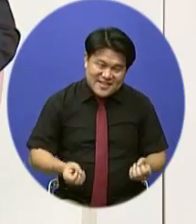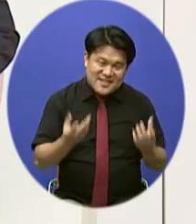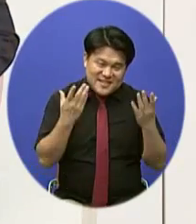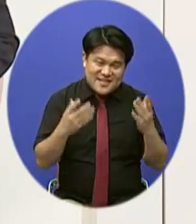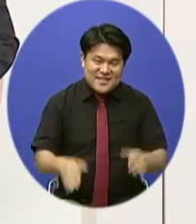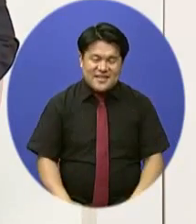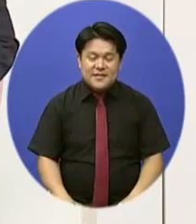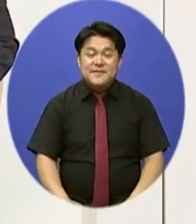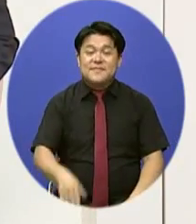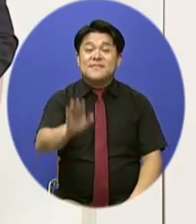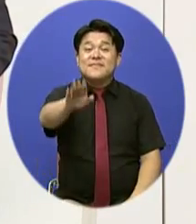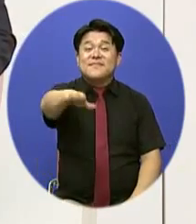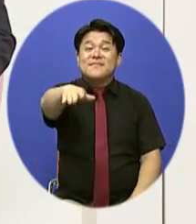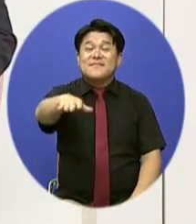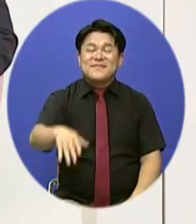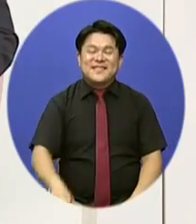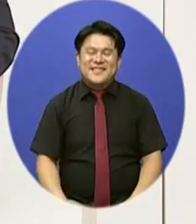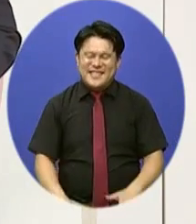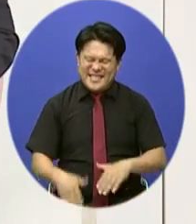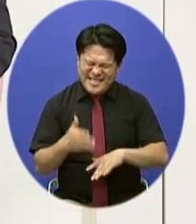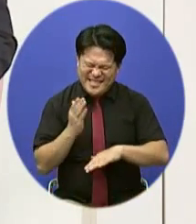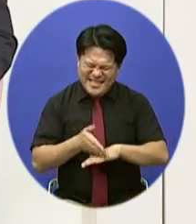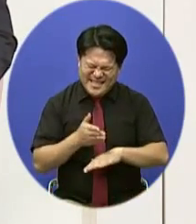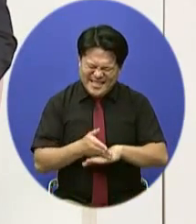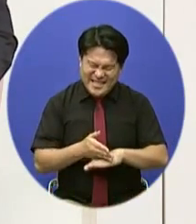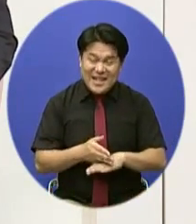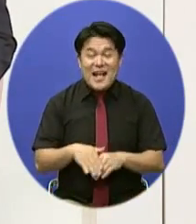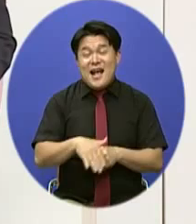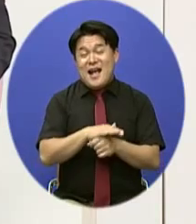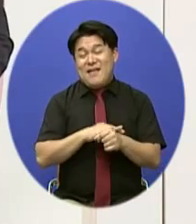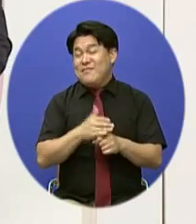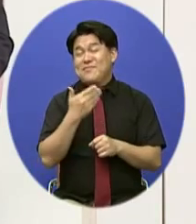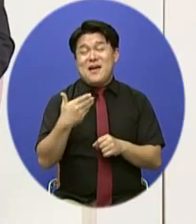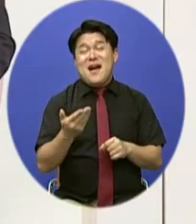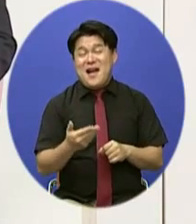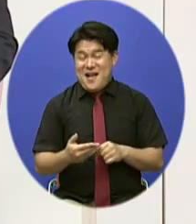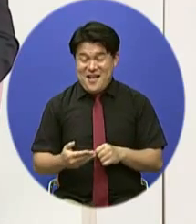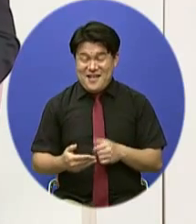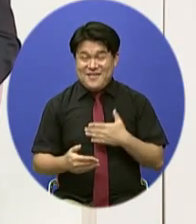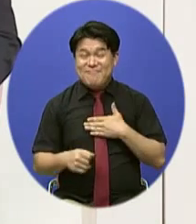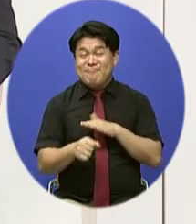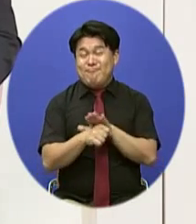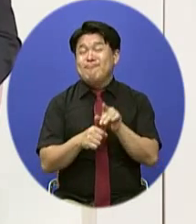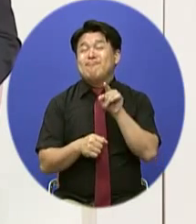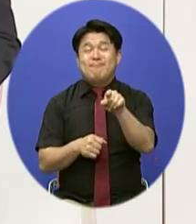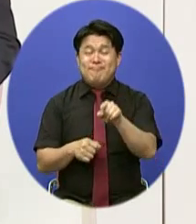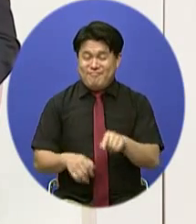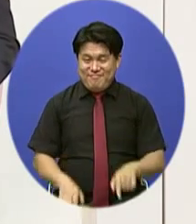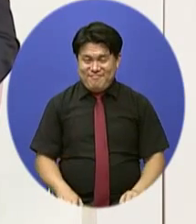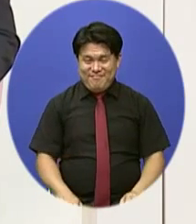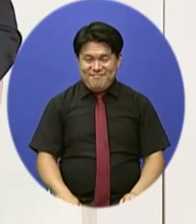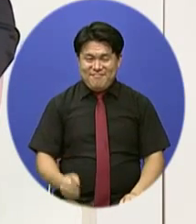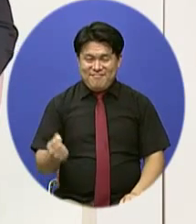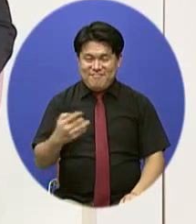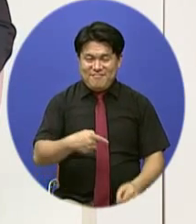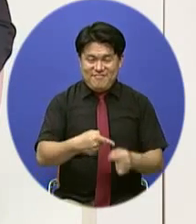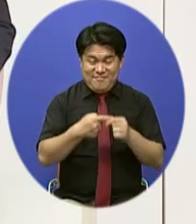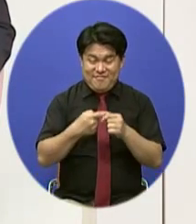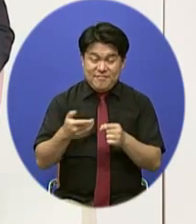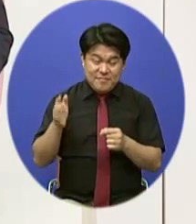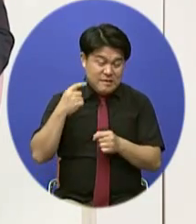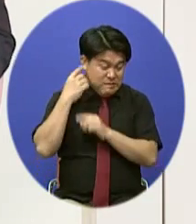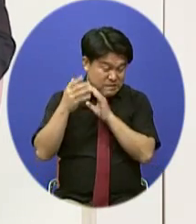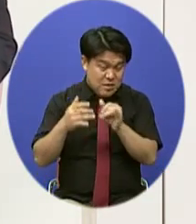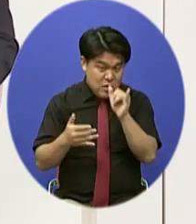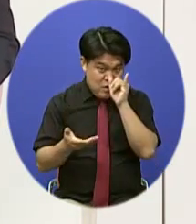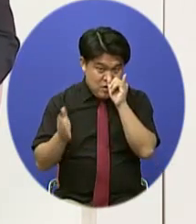축하합니다. 오은주 어머니. 예, 감사합니다. 아, 사랑합니다. 예, 저도 사랑합니다. 첫 번째 네. 손님으로 오셔서 그렇게 시끄러운